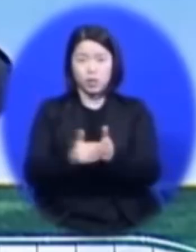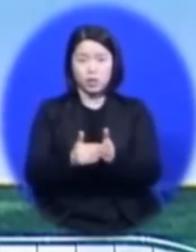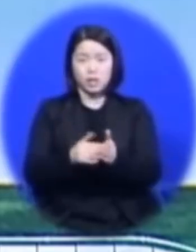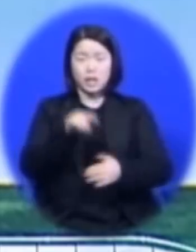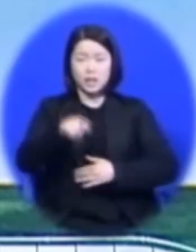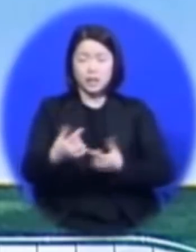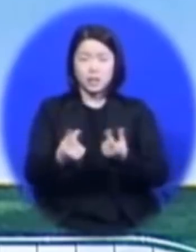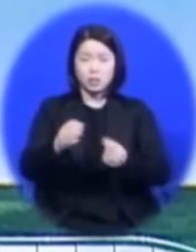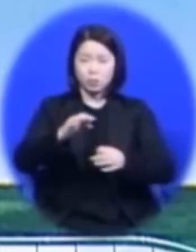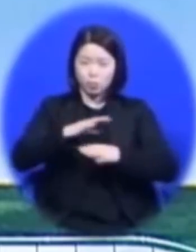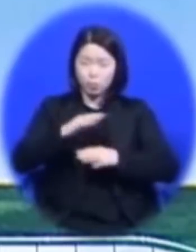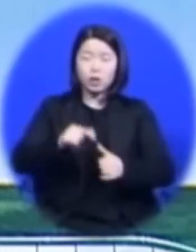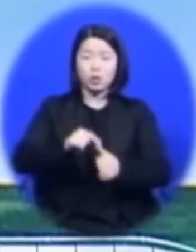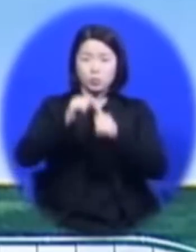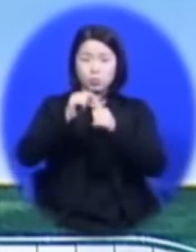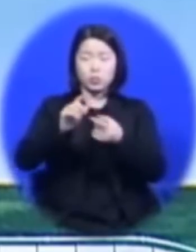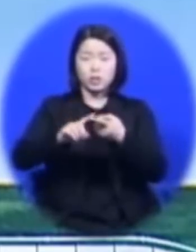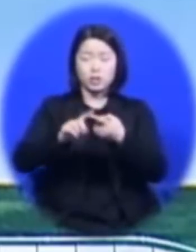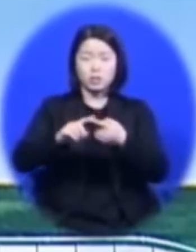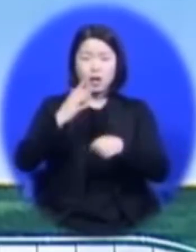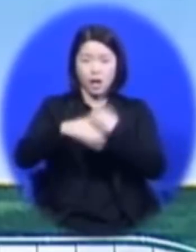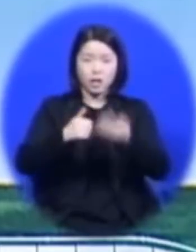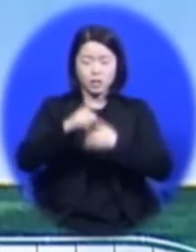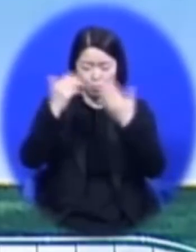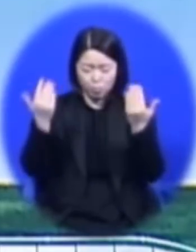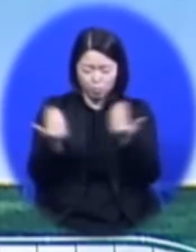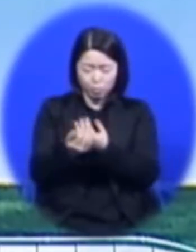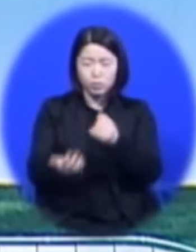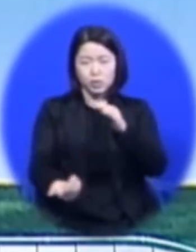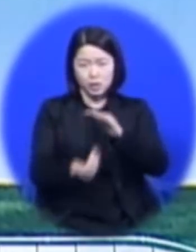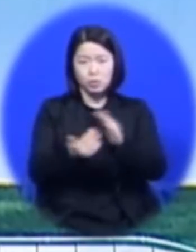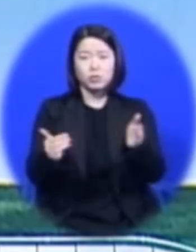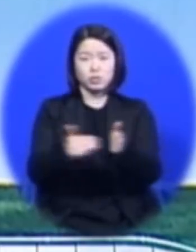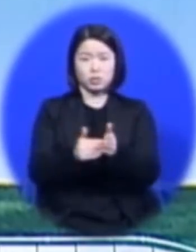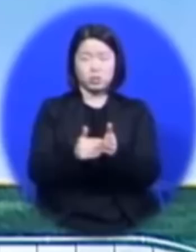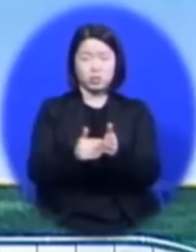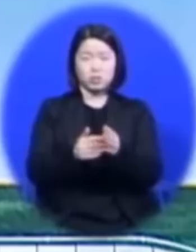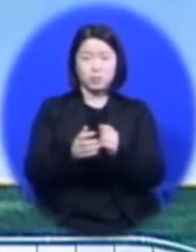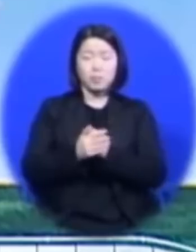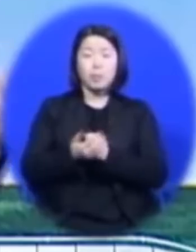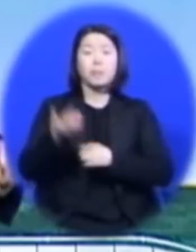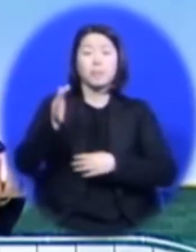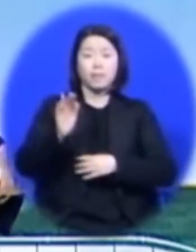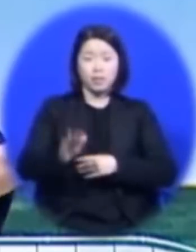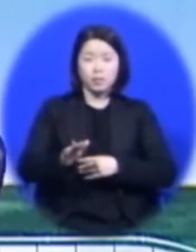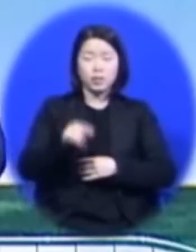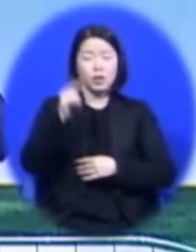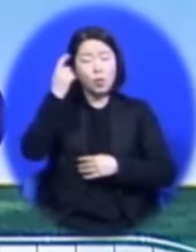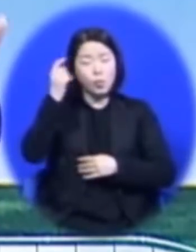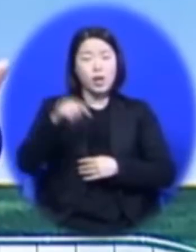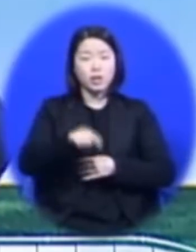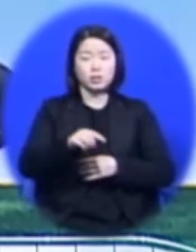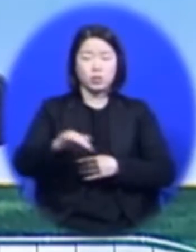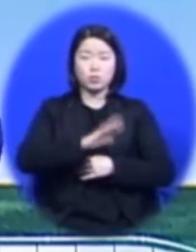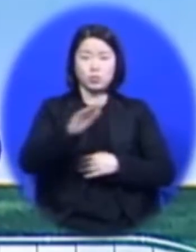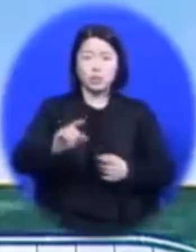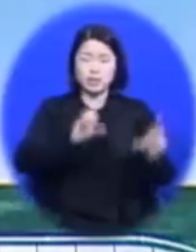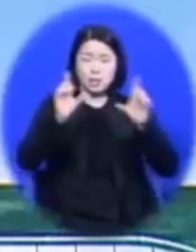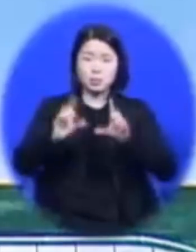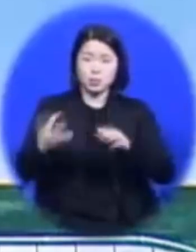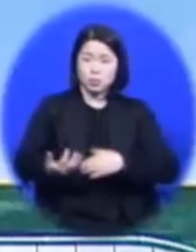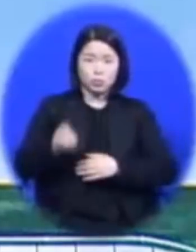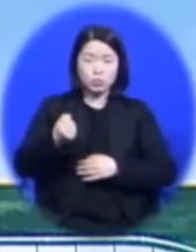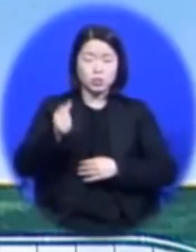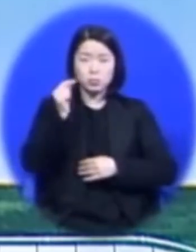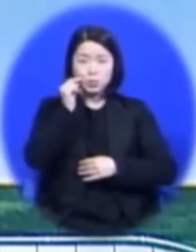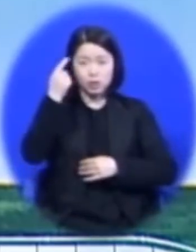이런 놀라운 구원을 하나님은 이미 다 이루어 놓으셨어요 그런데도 왜 그것을 실제로 우리 삶에서 누리고 살 지